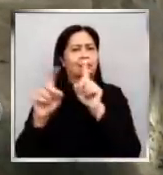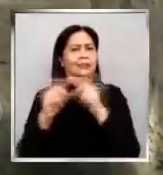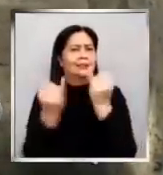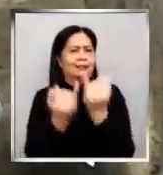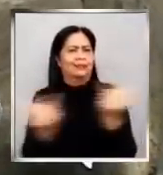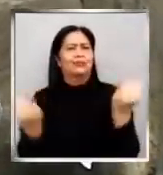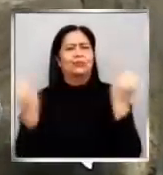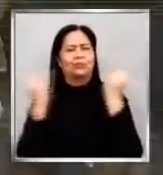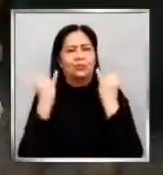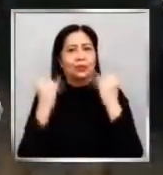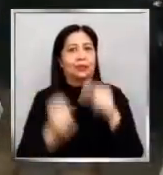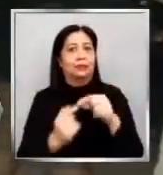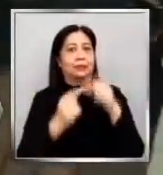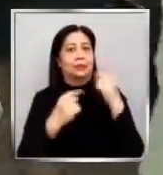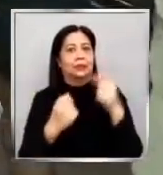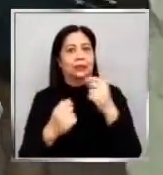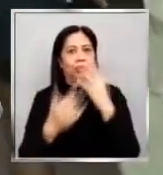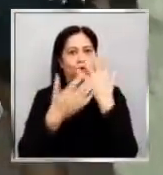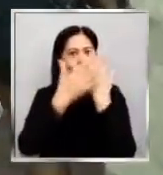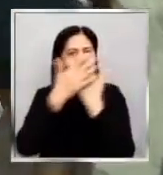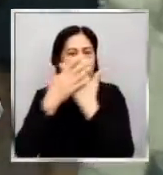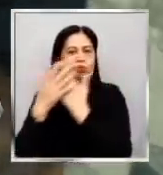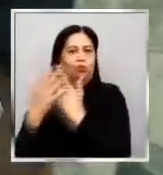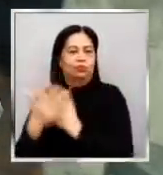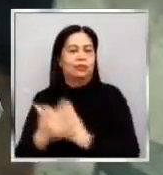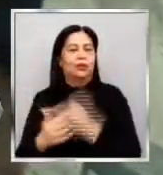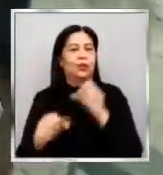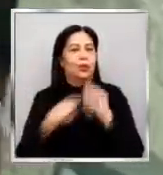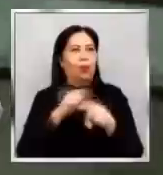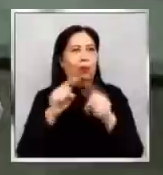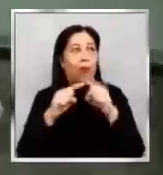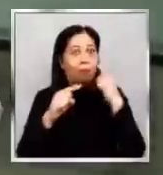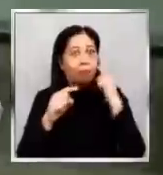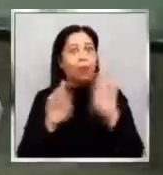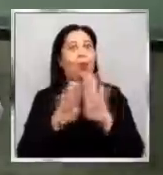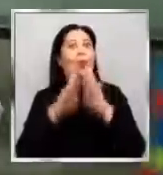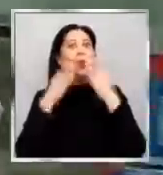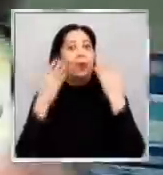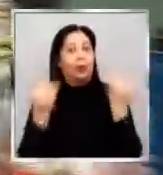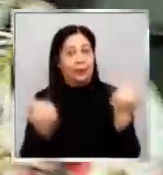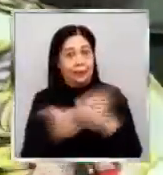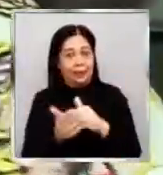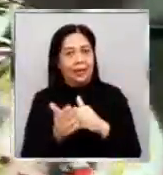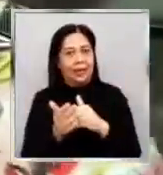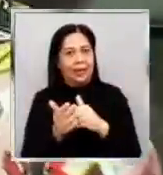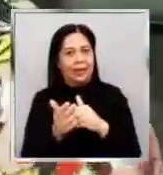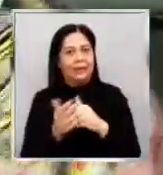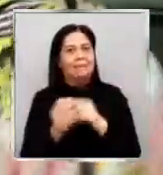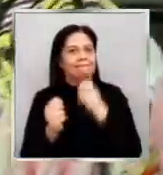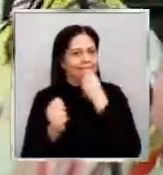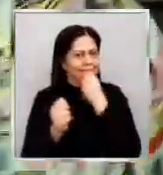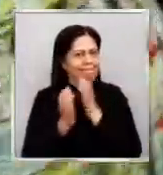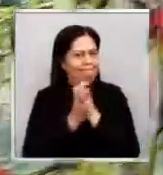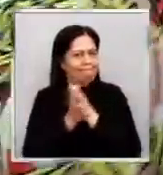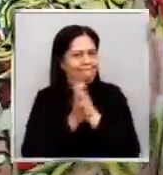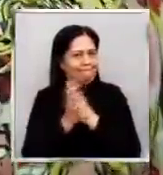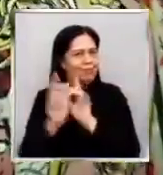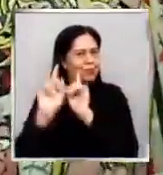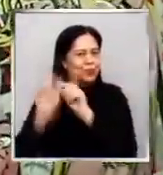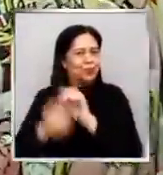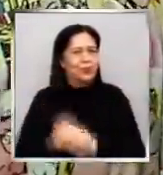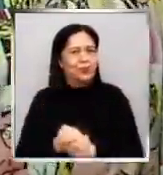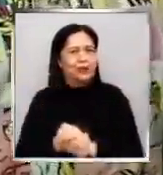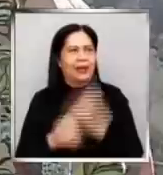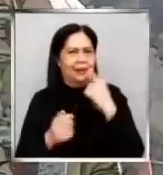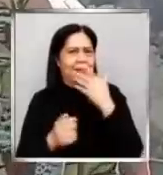na ang dungeon. Kaya naman nang malamang binuksan na ito uli, di na nila ito pinalampas. I think it's the best way to spend